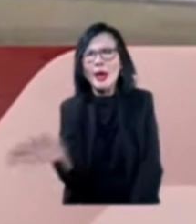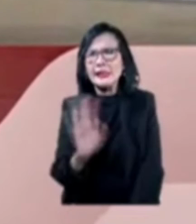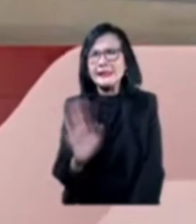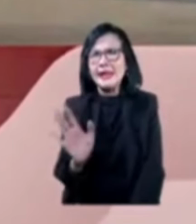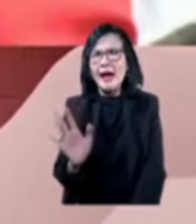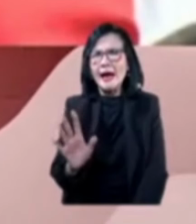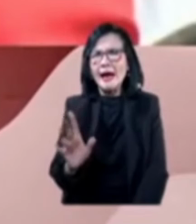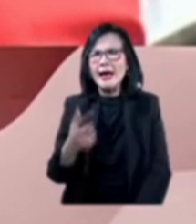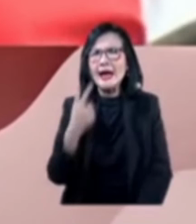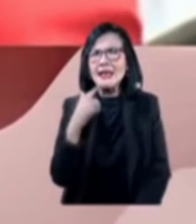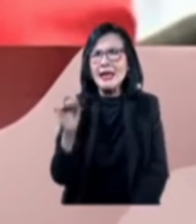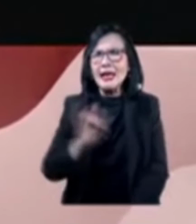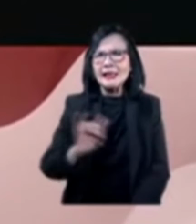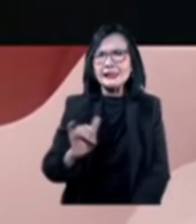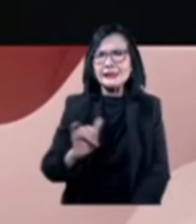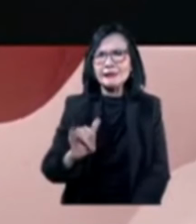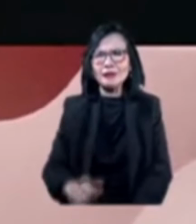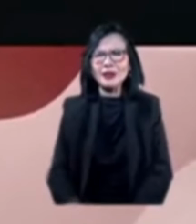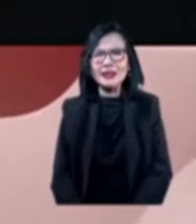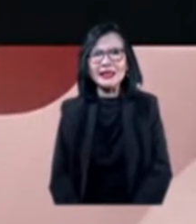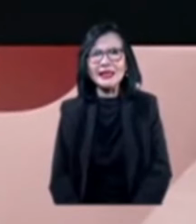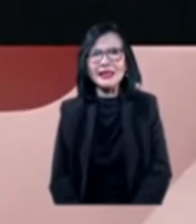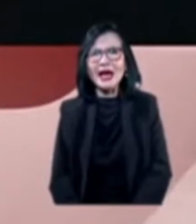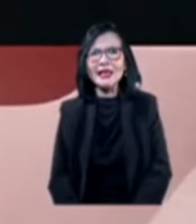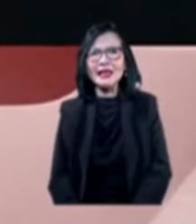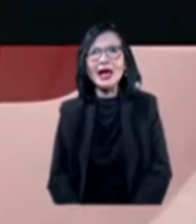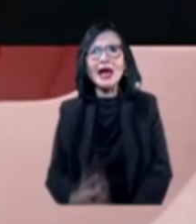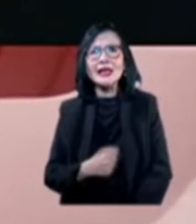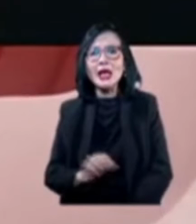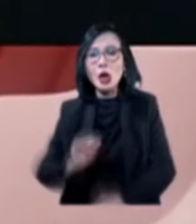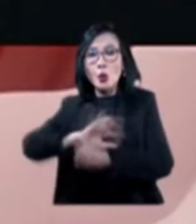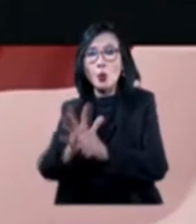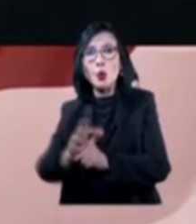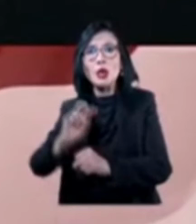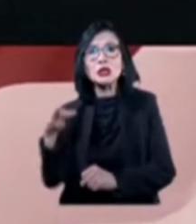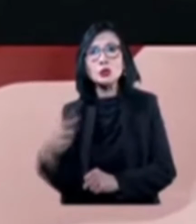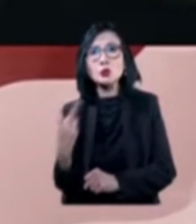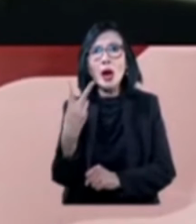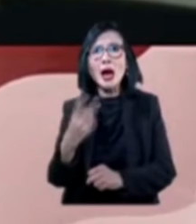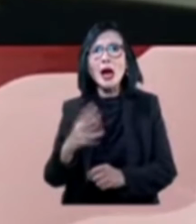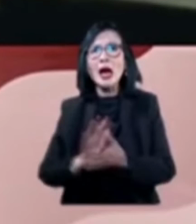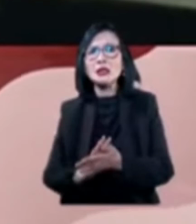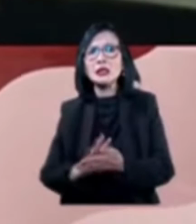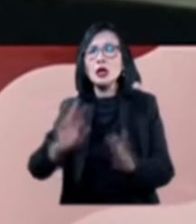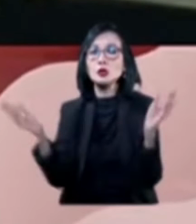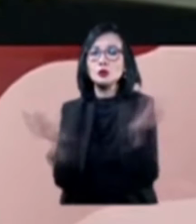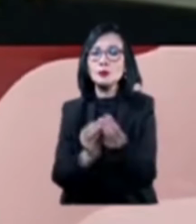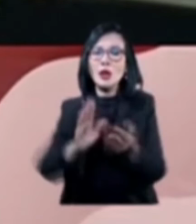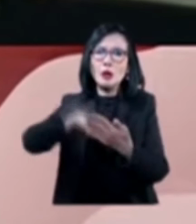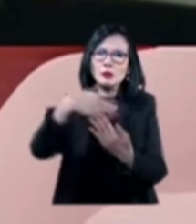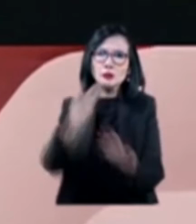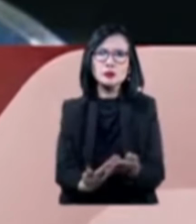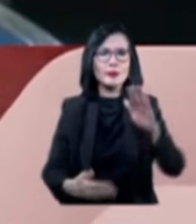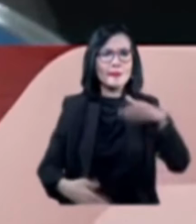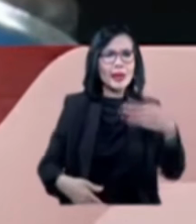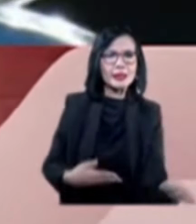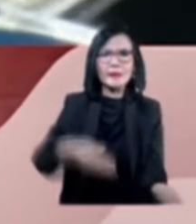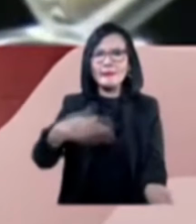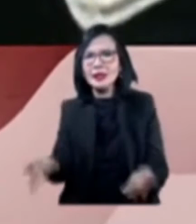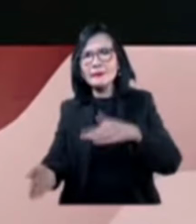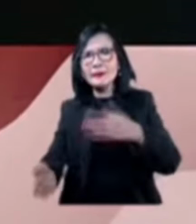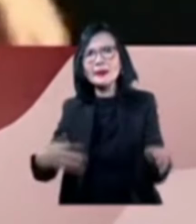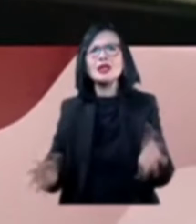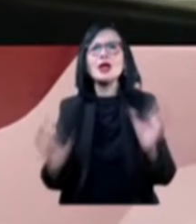yang mulai lagi nih ada second wave, ada kematian-kematian yang terus-menerus setiap hari, kasus baru yang melonjak gitu.